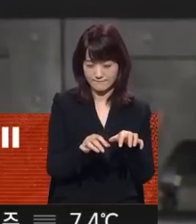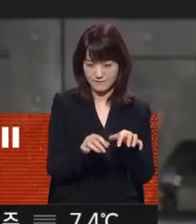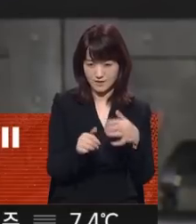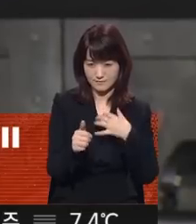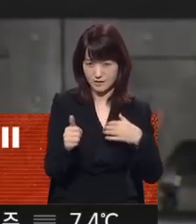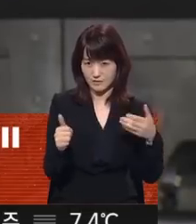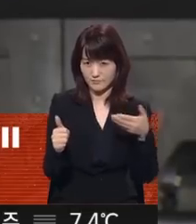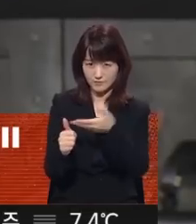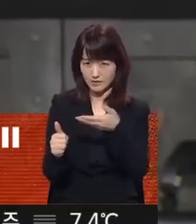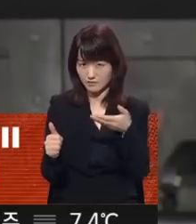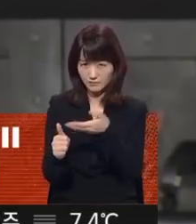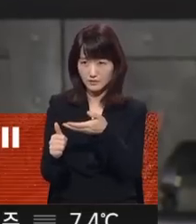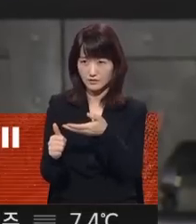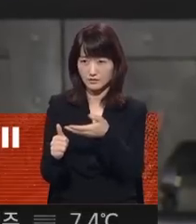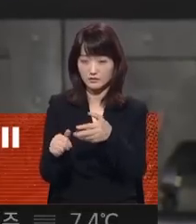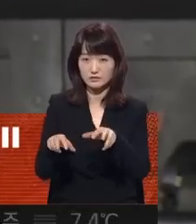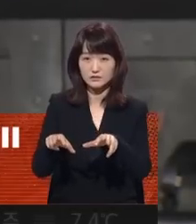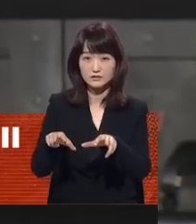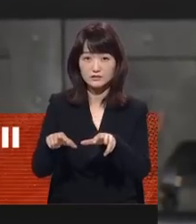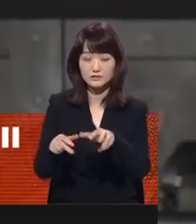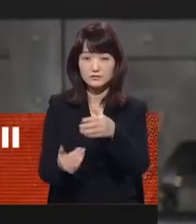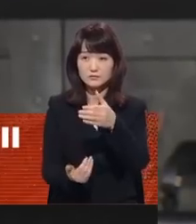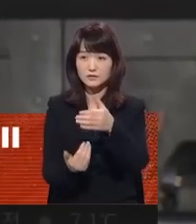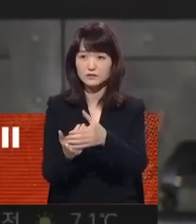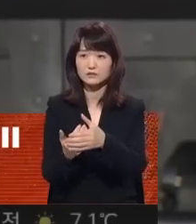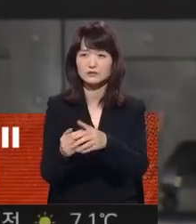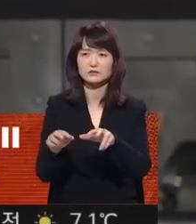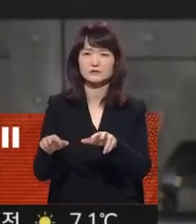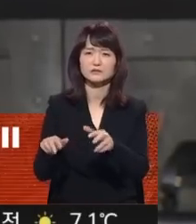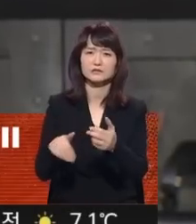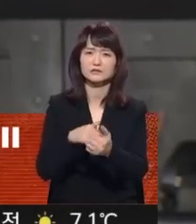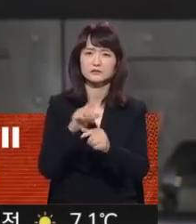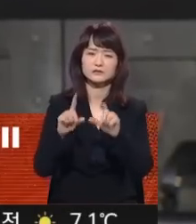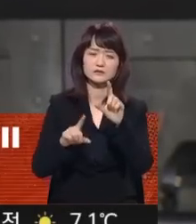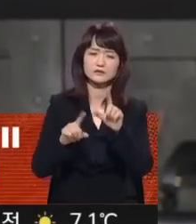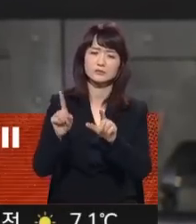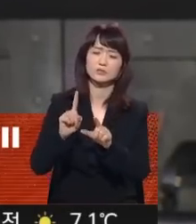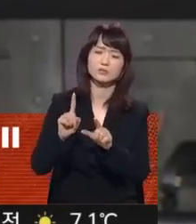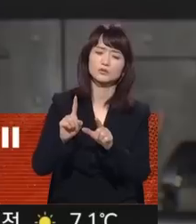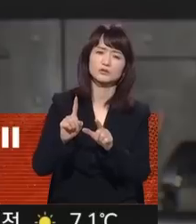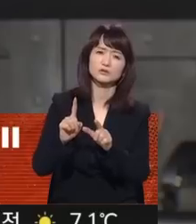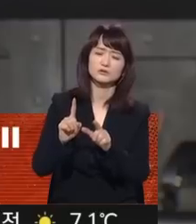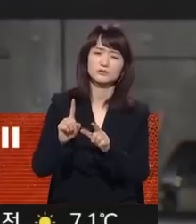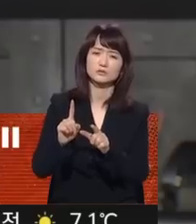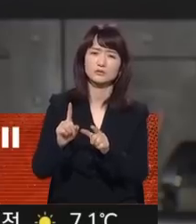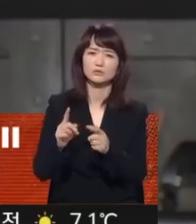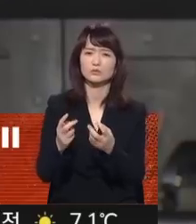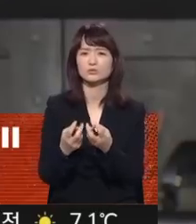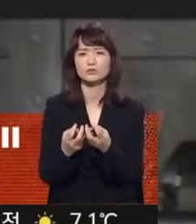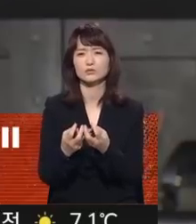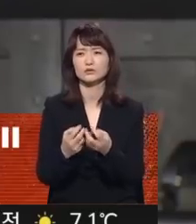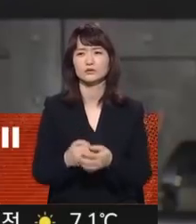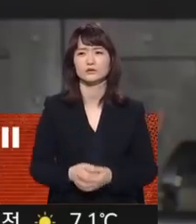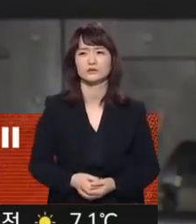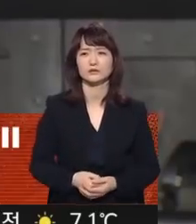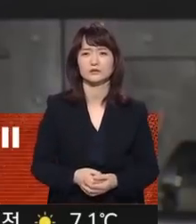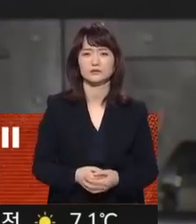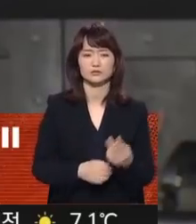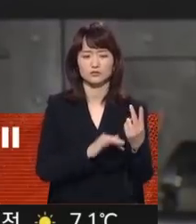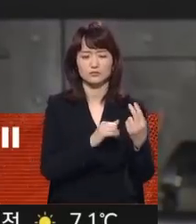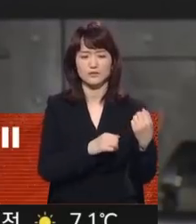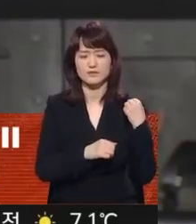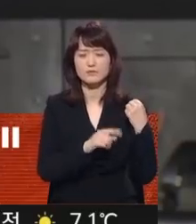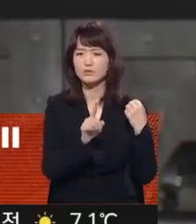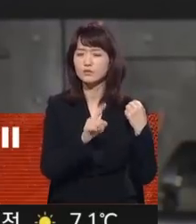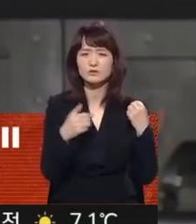괴롭히는 일이 현실에 벌어지고 있다는게이 현실이라면 부조리하게 느껴졌겠어요 그리고 저렇게 진짜 뭐 힘이 세는지 어쨌는지 모르겠지만 저는 나쁜 짓을 하는 걸